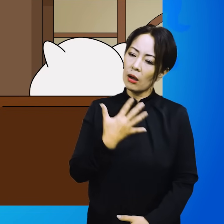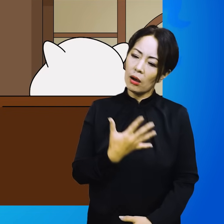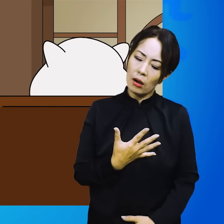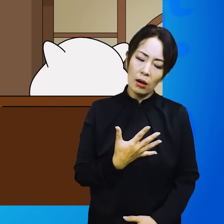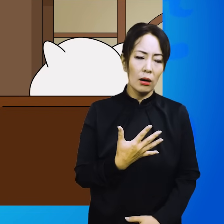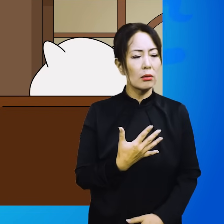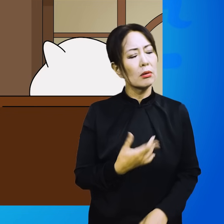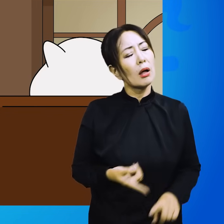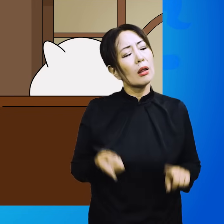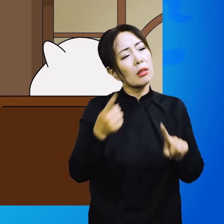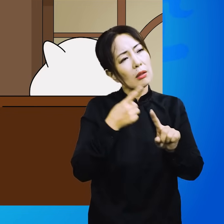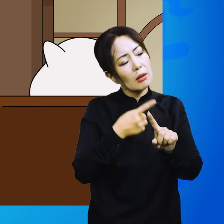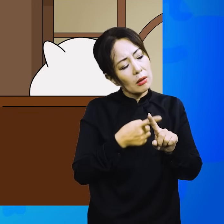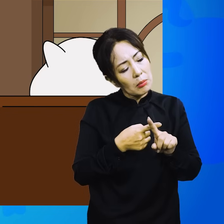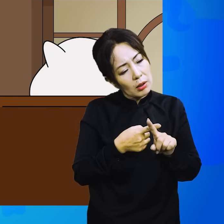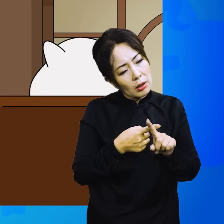Тав. Д.